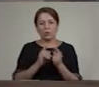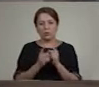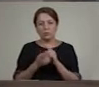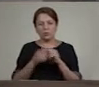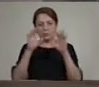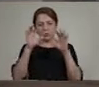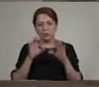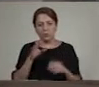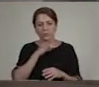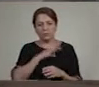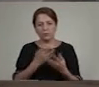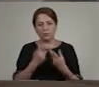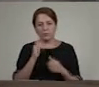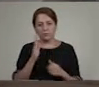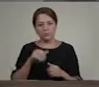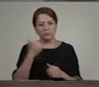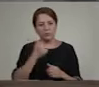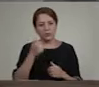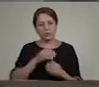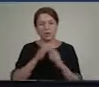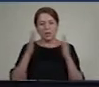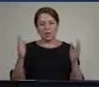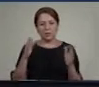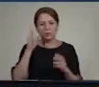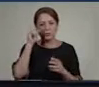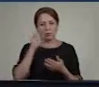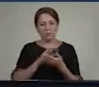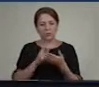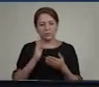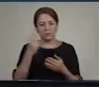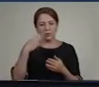hisoblaymiz. Avval katta sonni yozib olamiz.